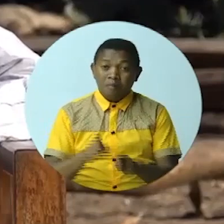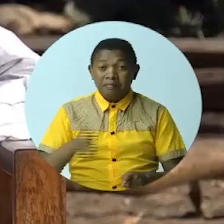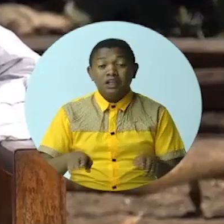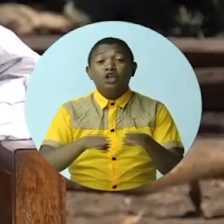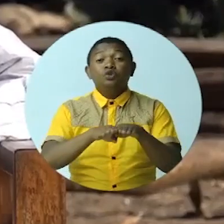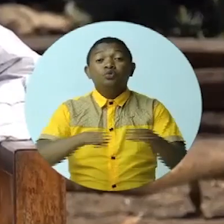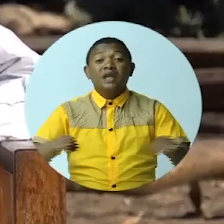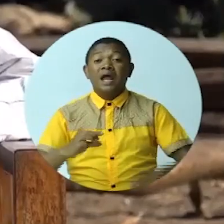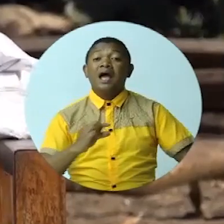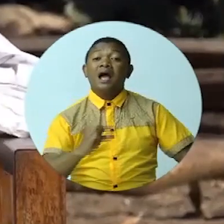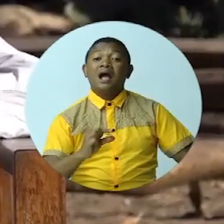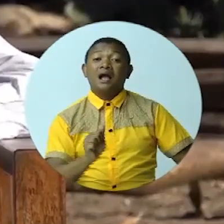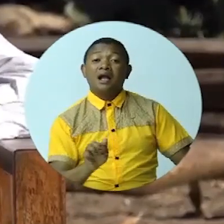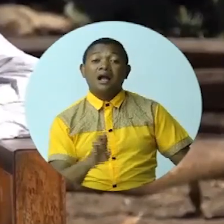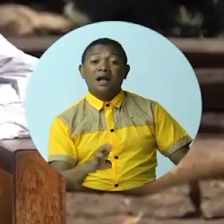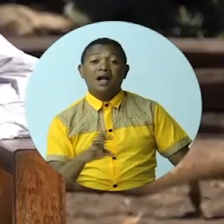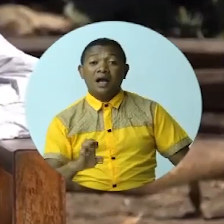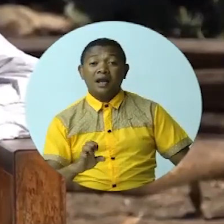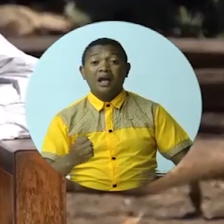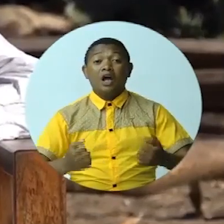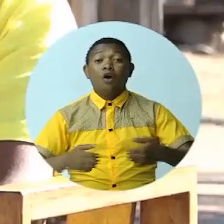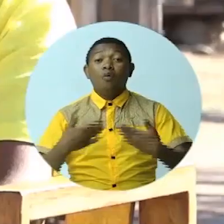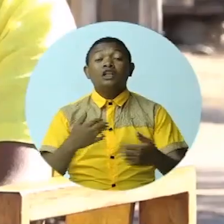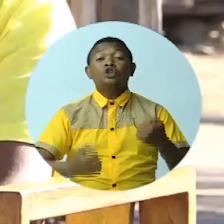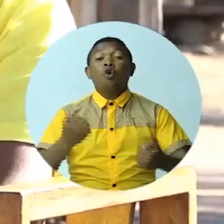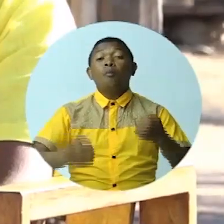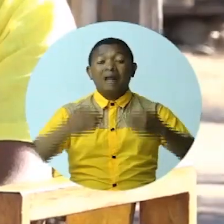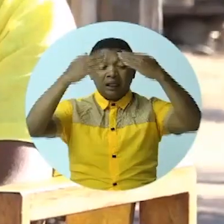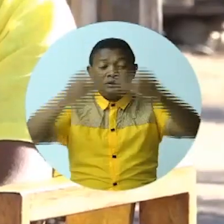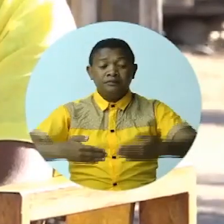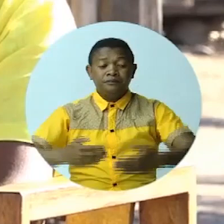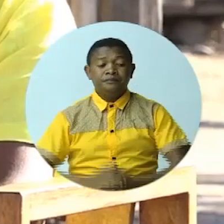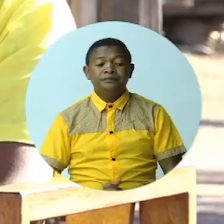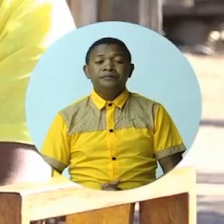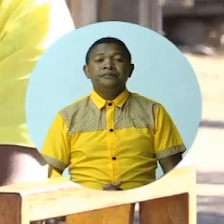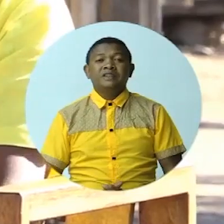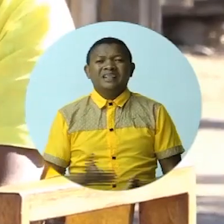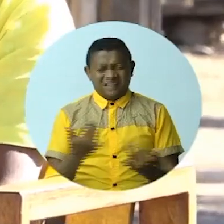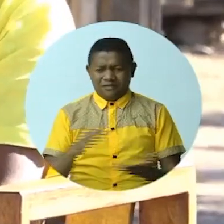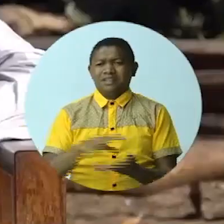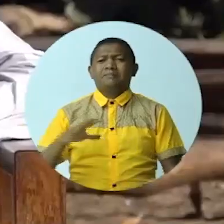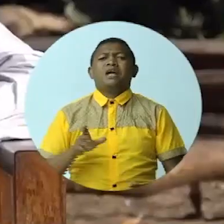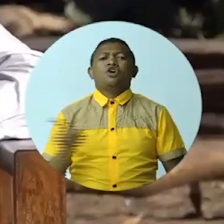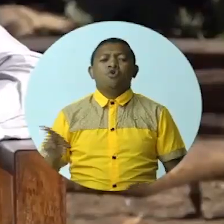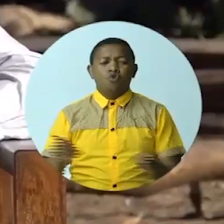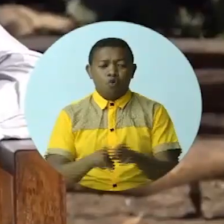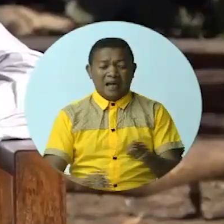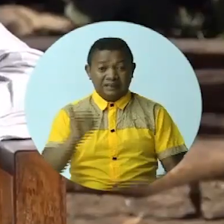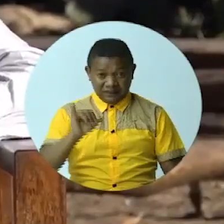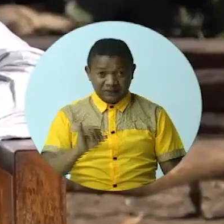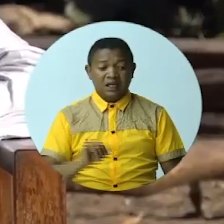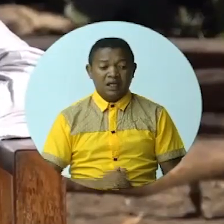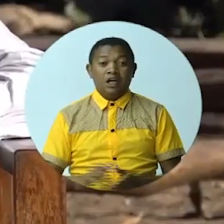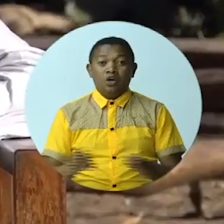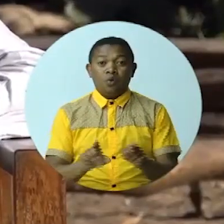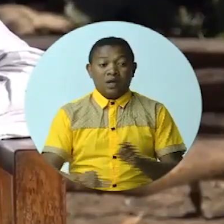a zava-dehibe zany ary indrindra indrindra matetika rehefa